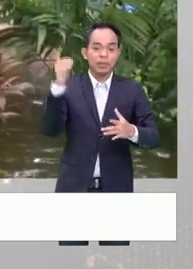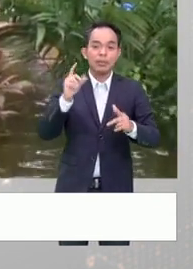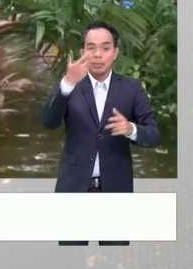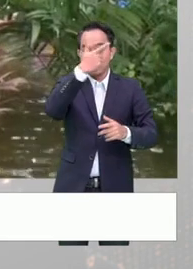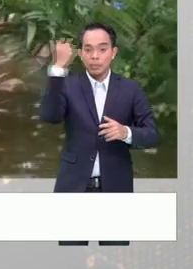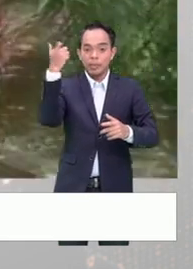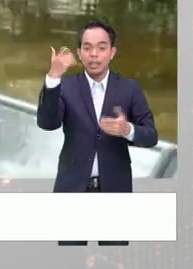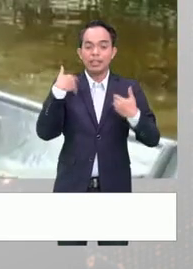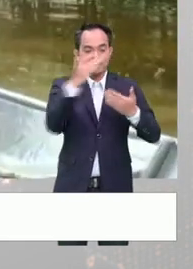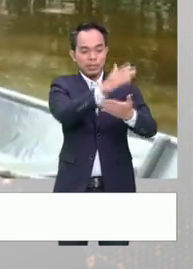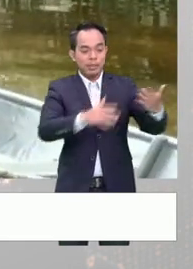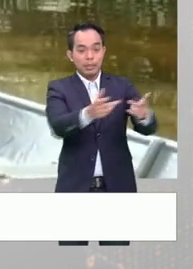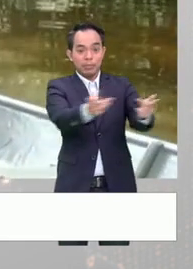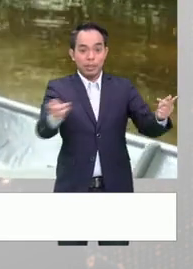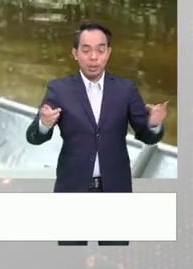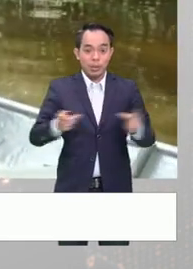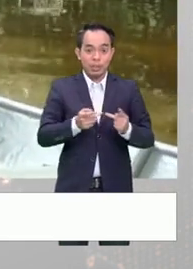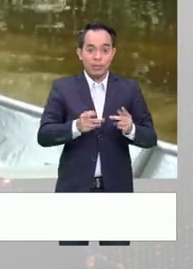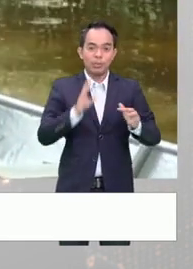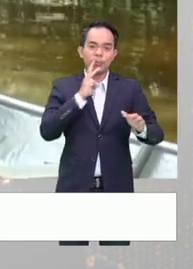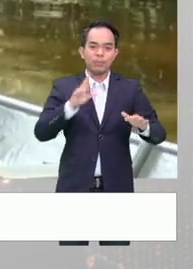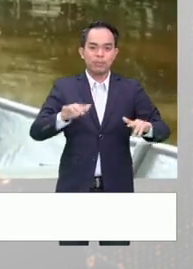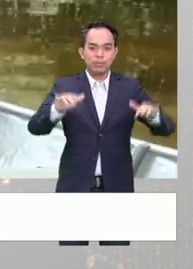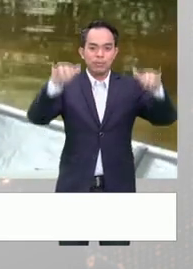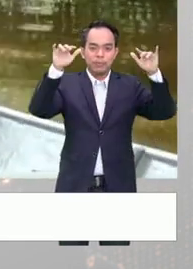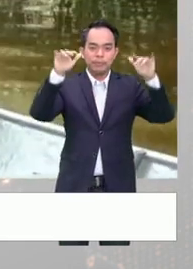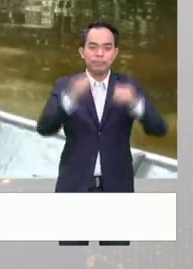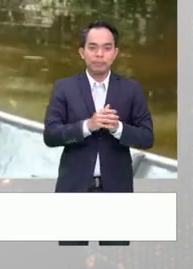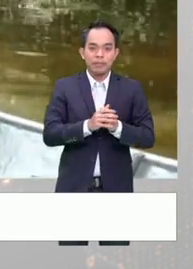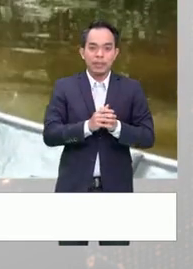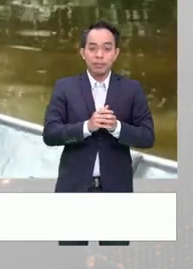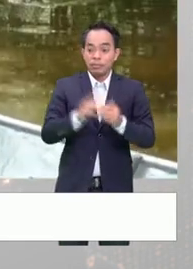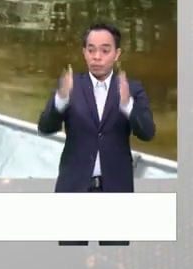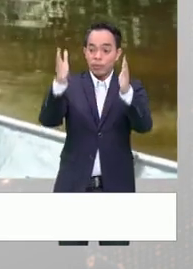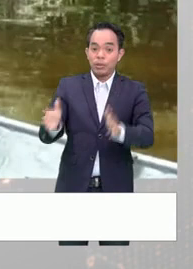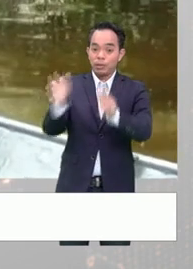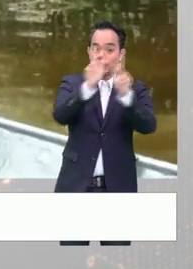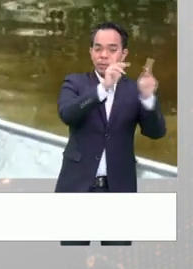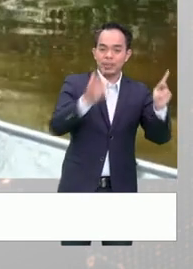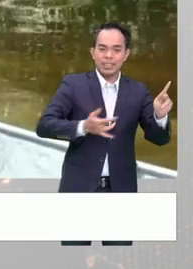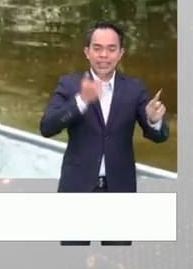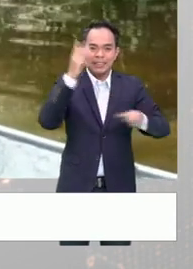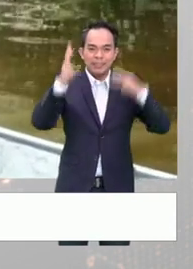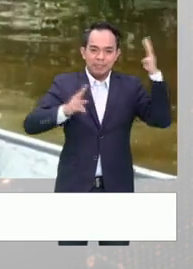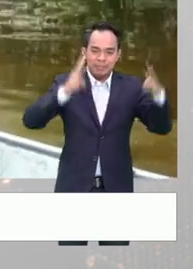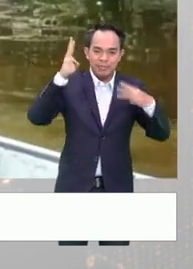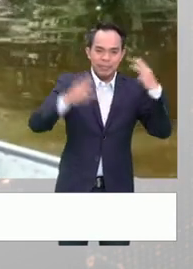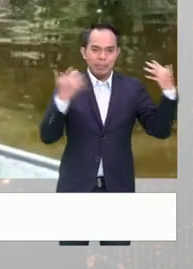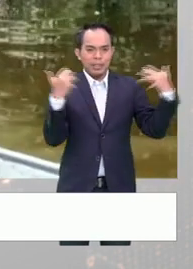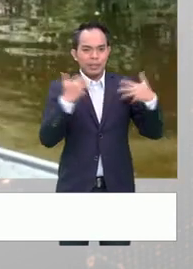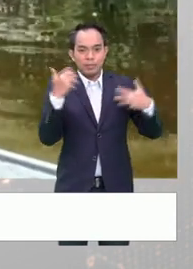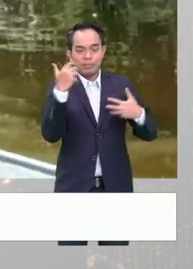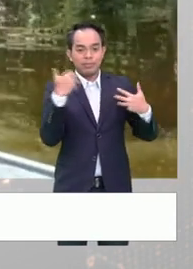sebagian besar kampung ditenggelam di air mereka masih lagi merasa trauma dengan keadaan itu